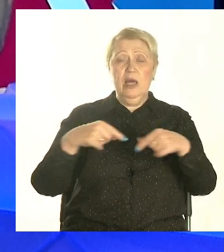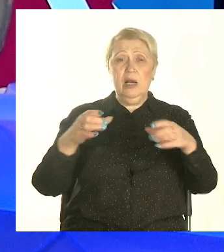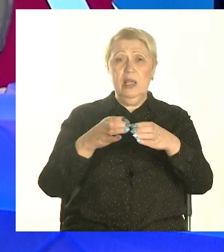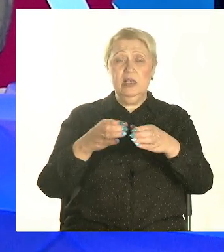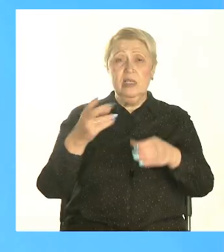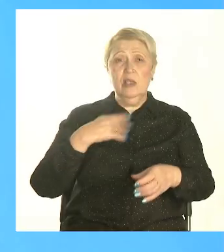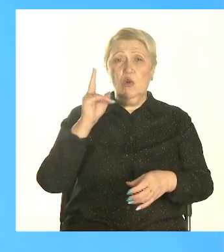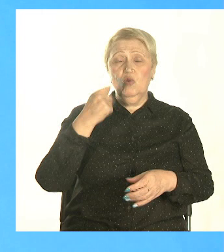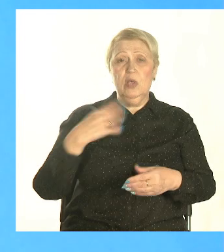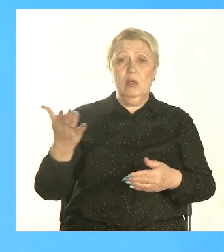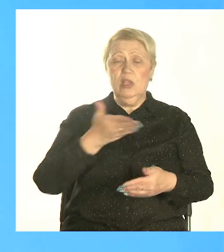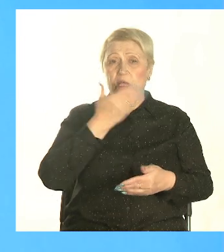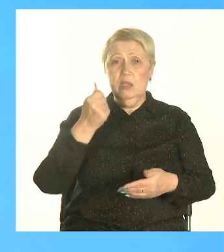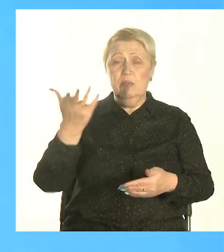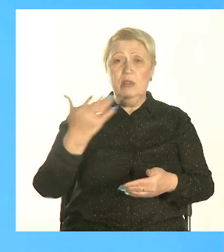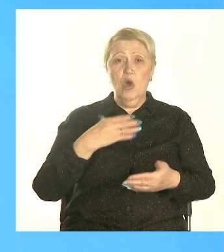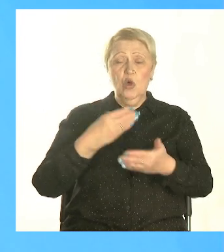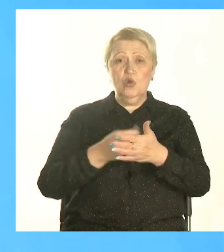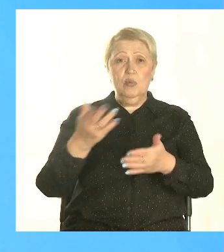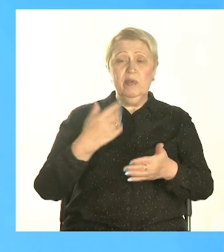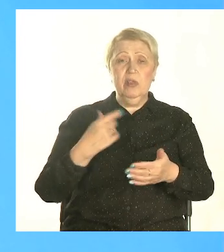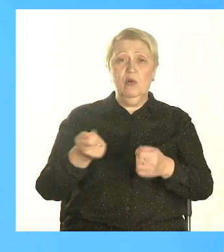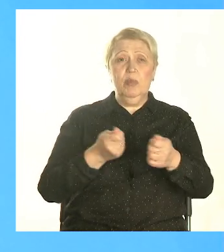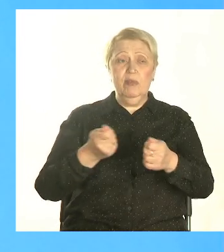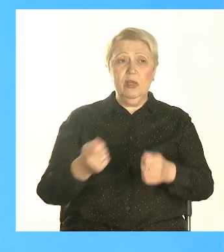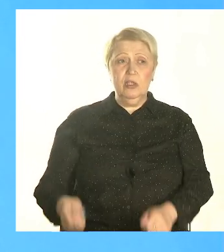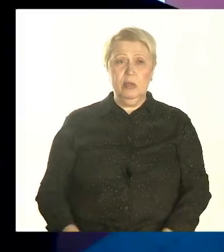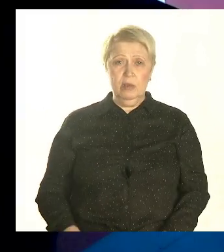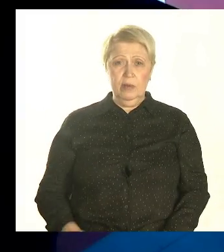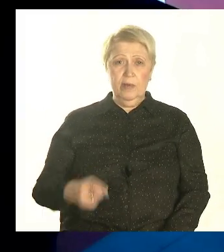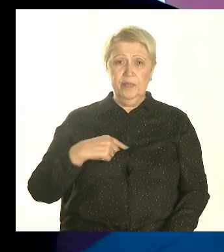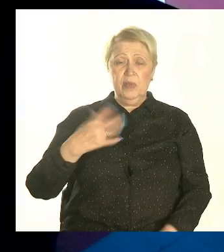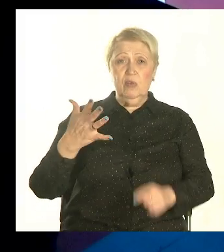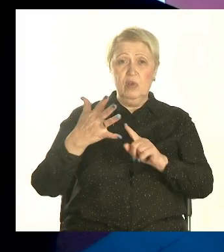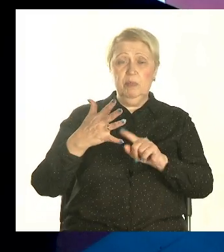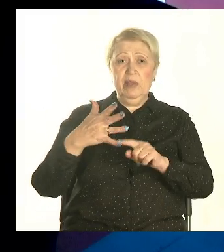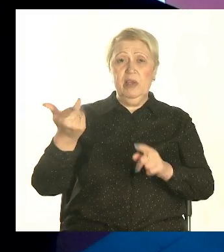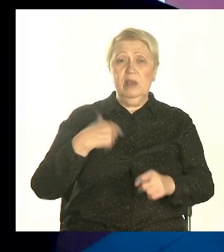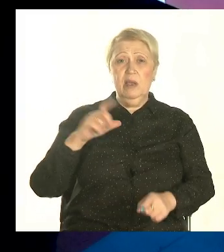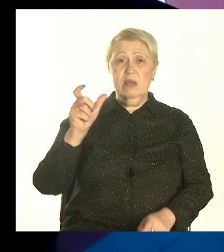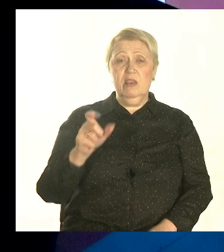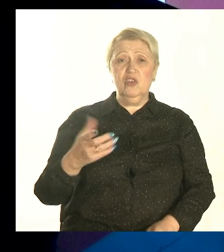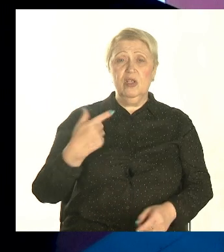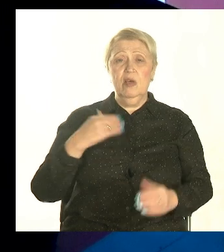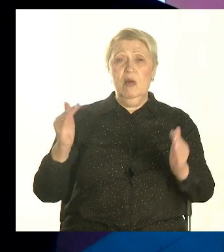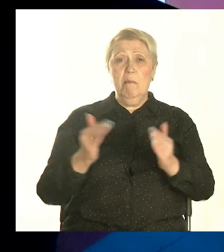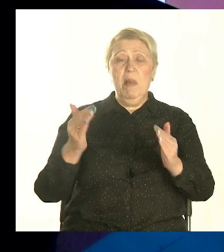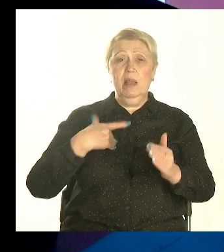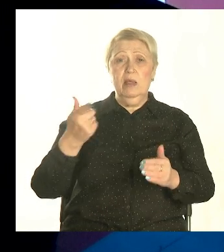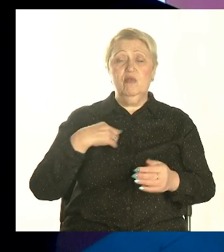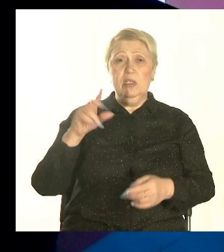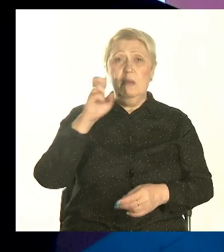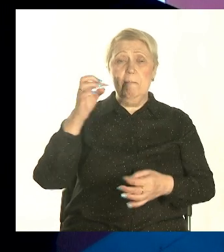вывоз отходов, которые пользуются контейнерными площадками. Сейчас цоколь, первый этаж в любом жилом доме, малый бизнес, вы знаете, баки. Такая